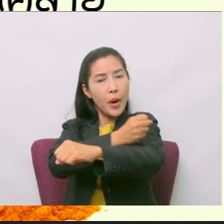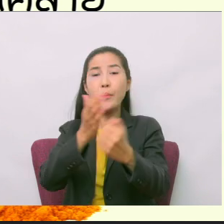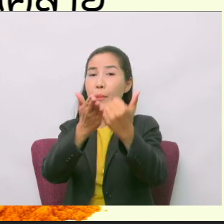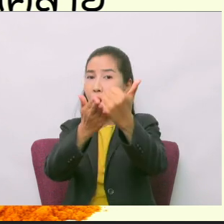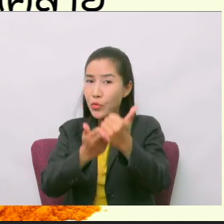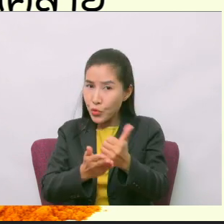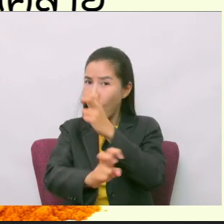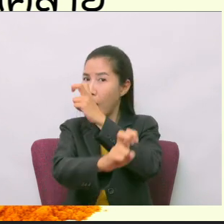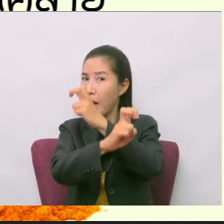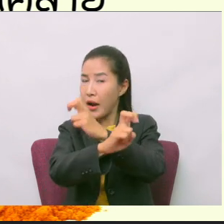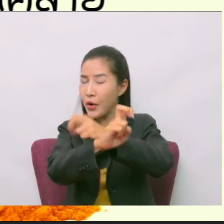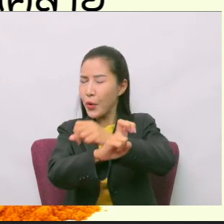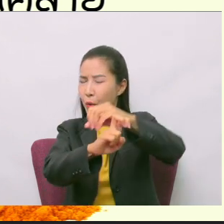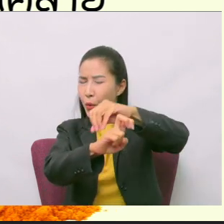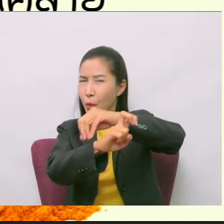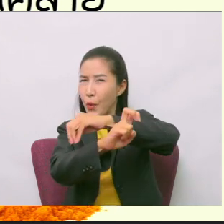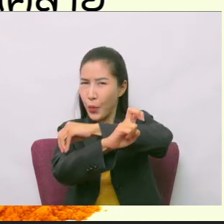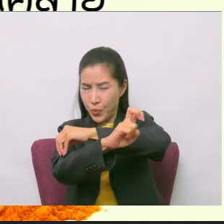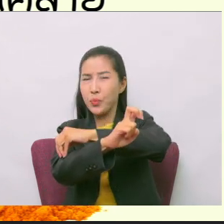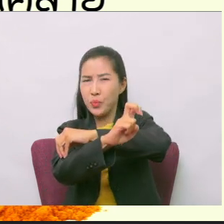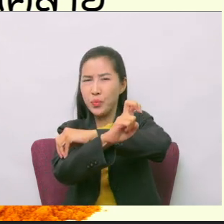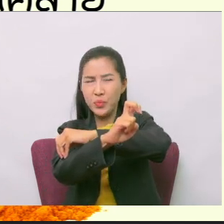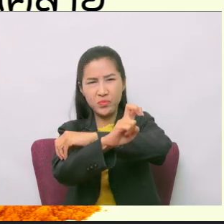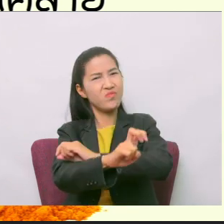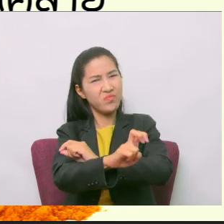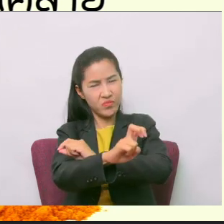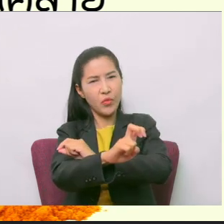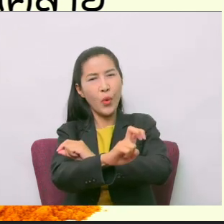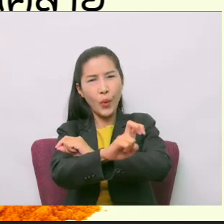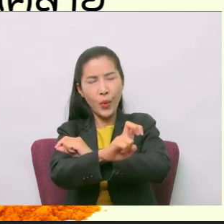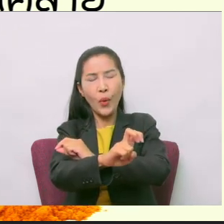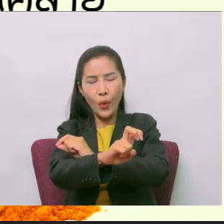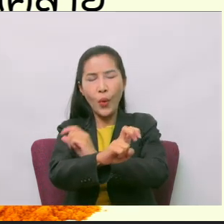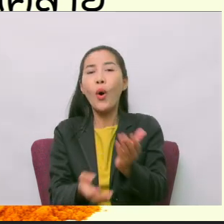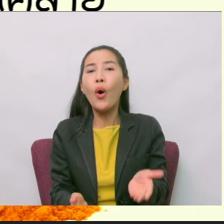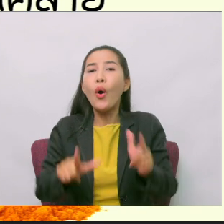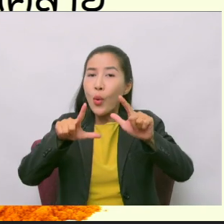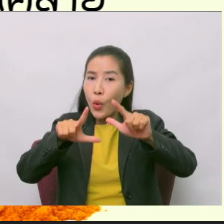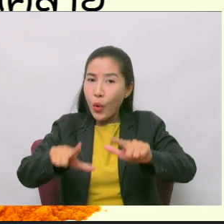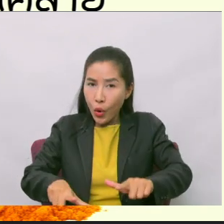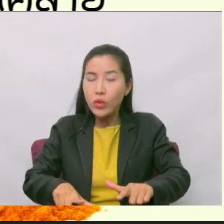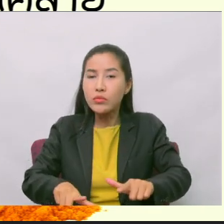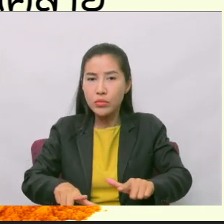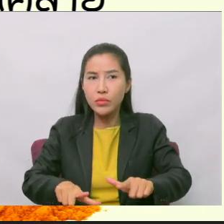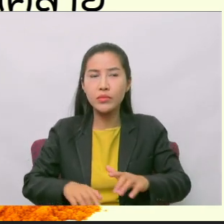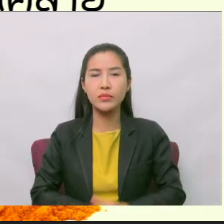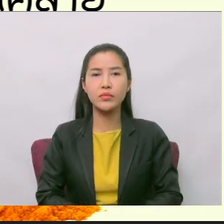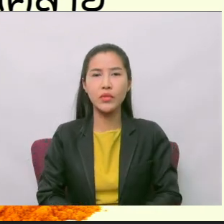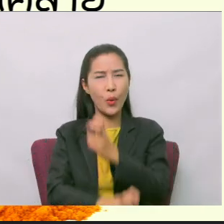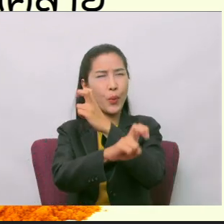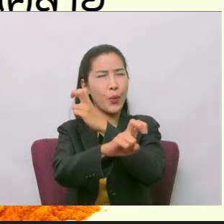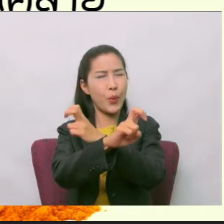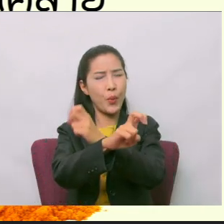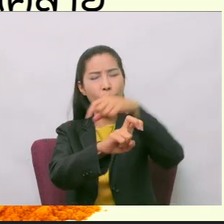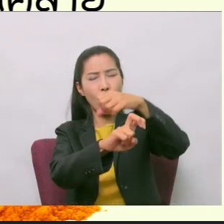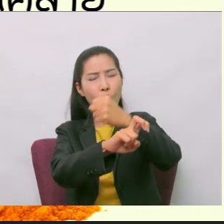ของข้อต่อนะคะของลูกเราเนี่ยค่ะอาการเกร็งลดลงนะคะแล้วก็การยึดติดของข้อเนี่ยค่ะผ่อนคลายลงได้นะ